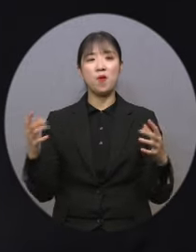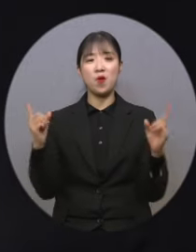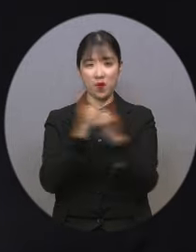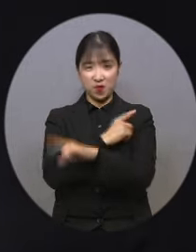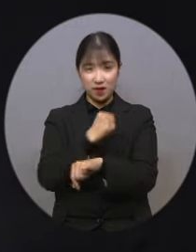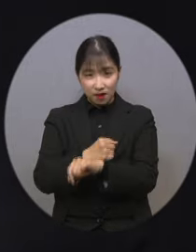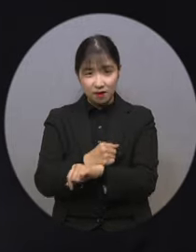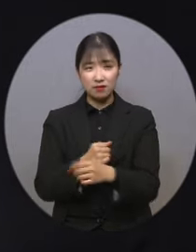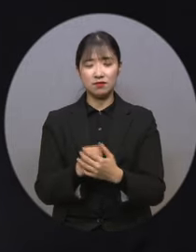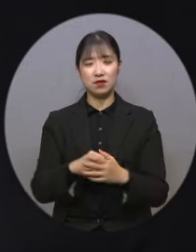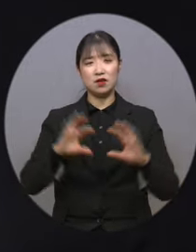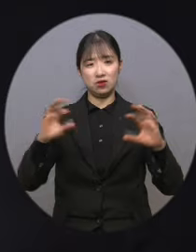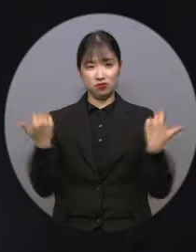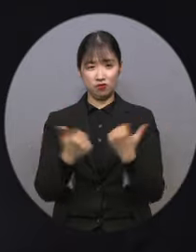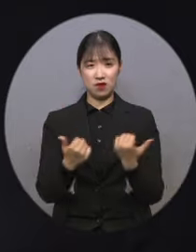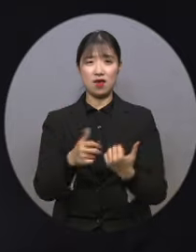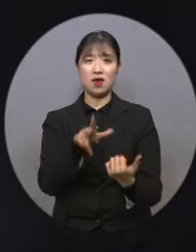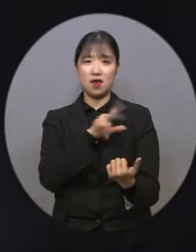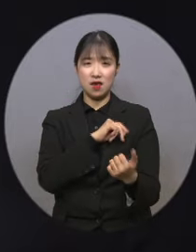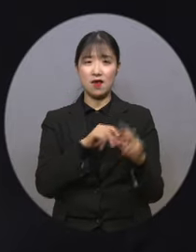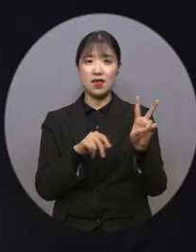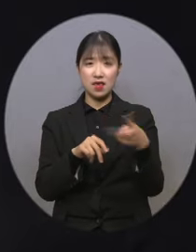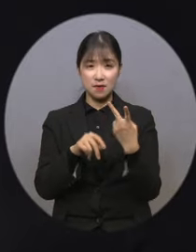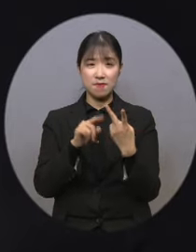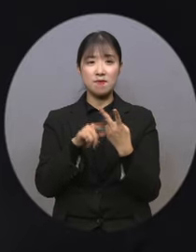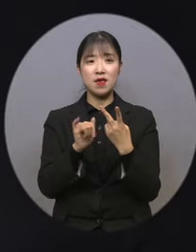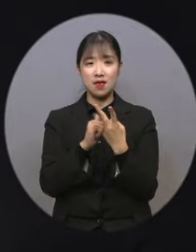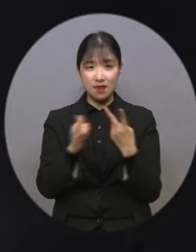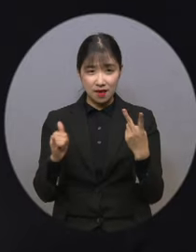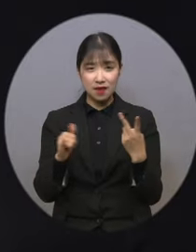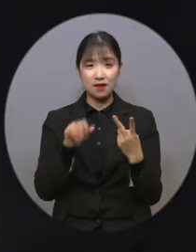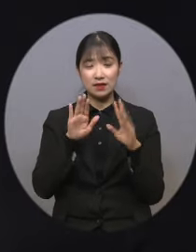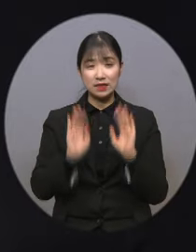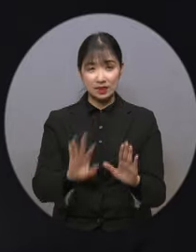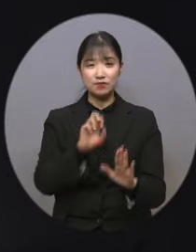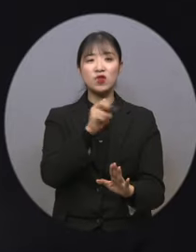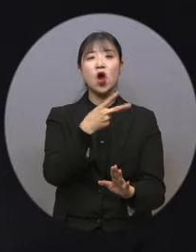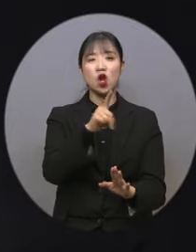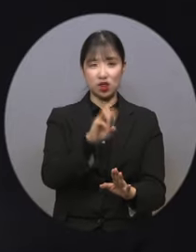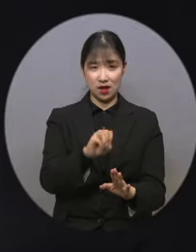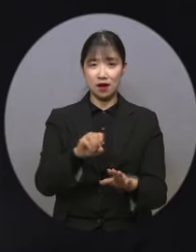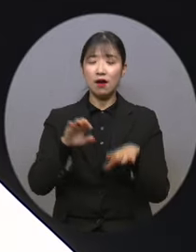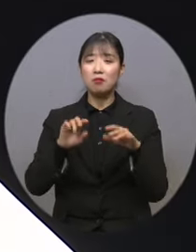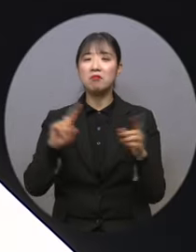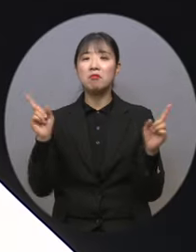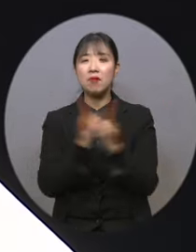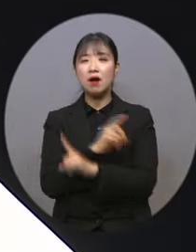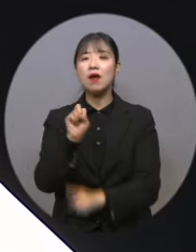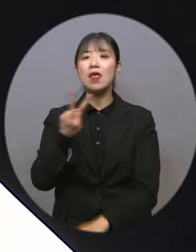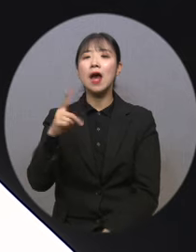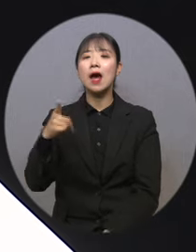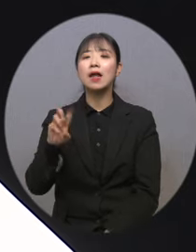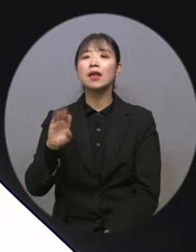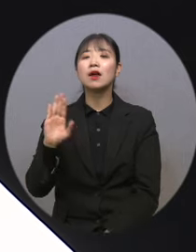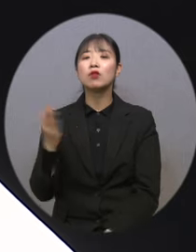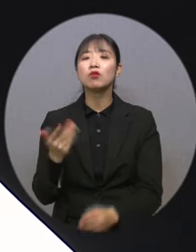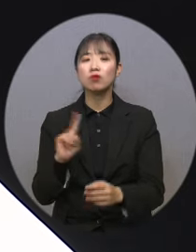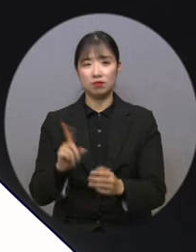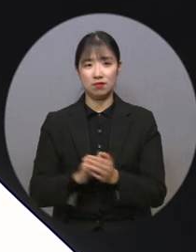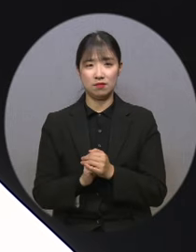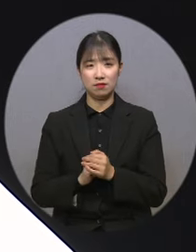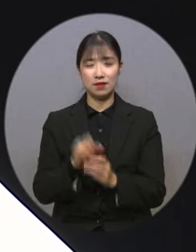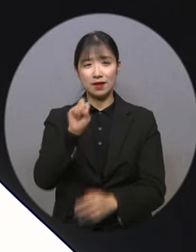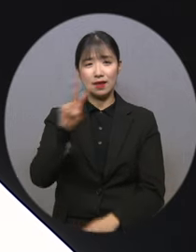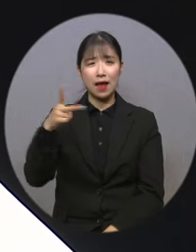국회의원 200명이 야당에 있음 현재 여당이 자나 그 사람들이 야당이 돼 보세요 야당의 200명이 있고